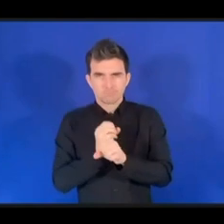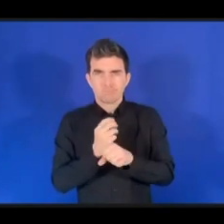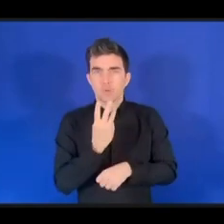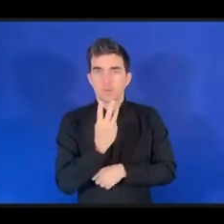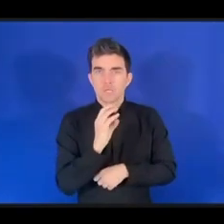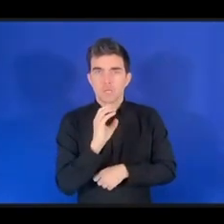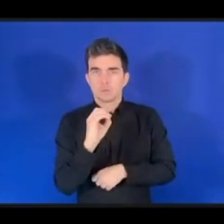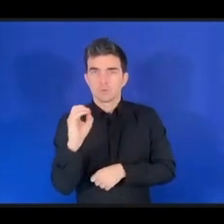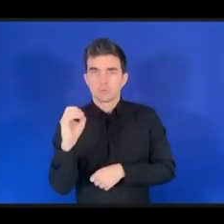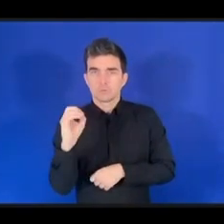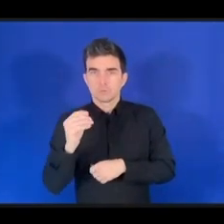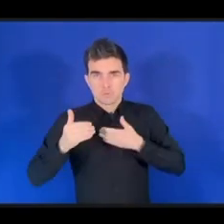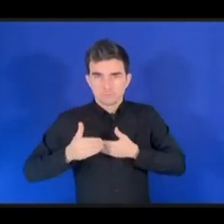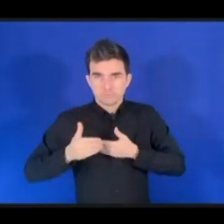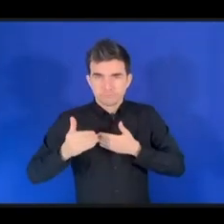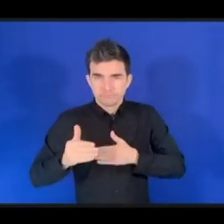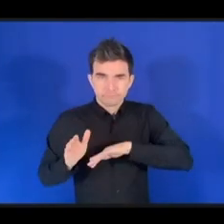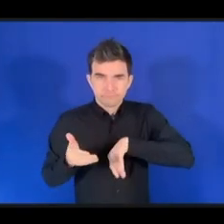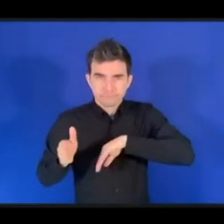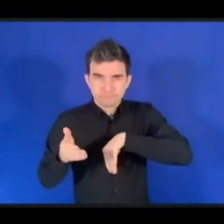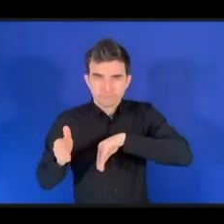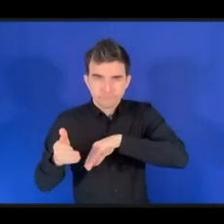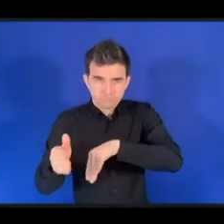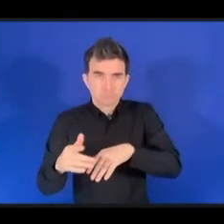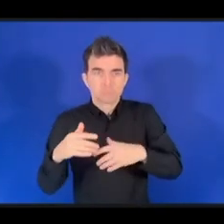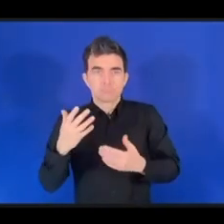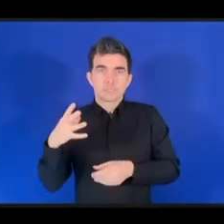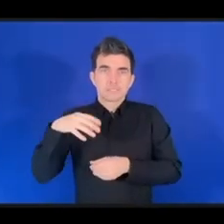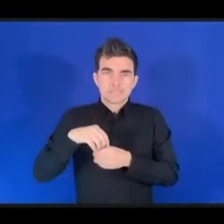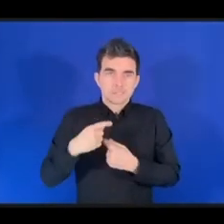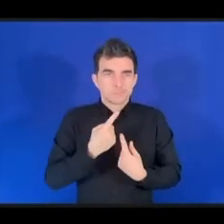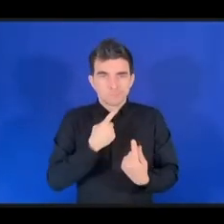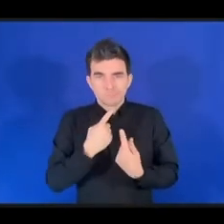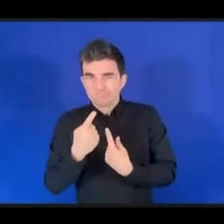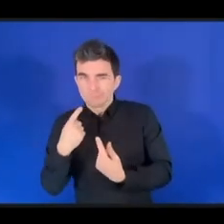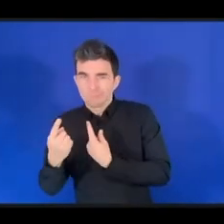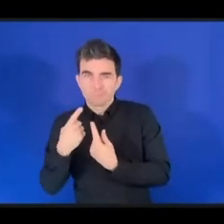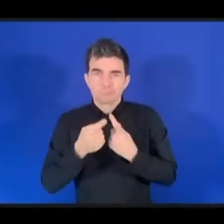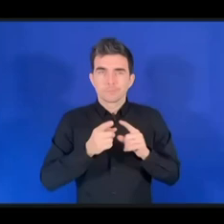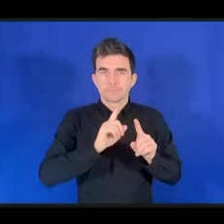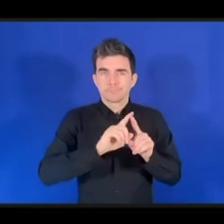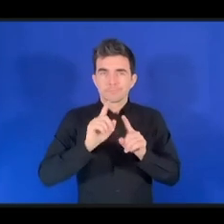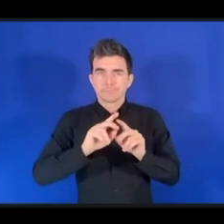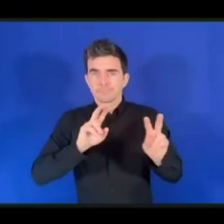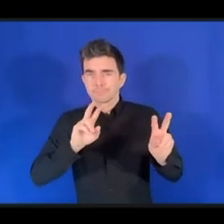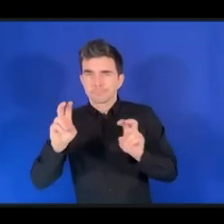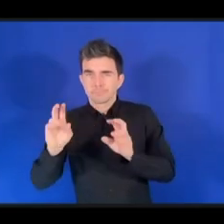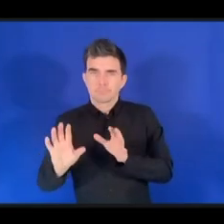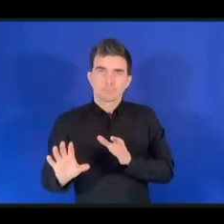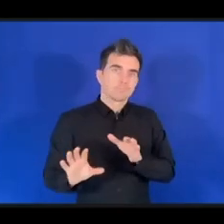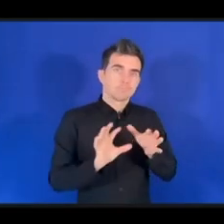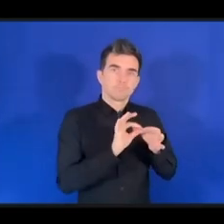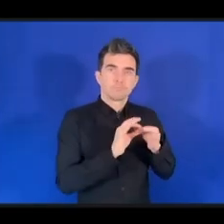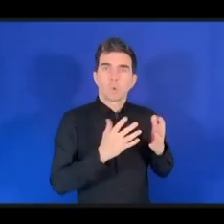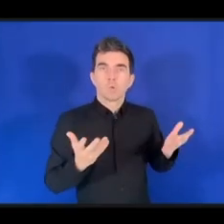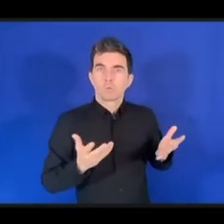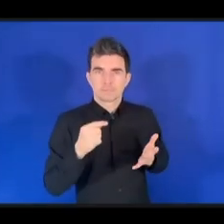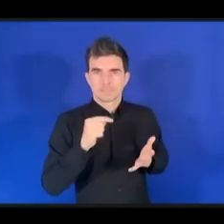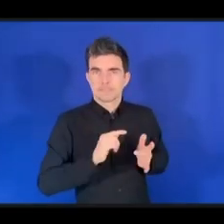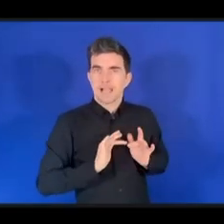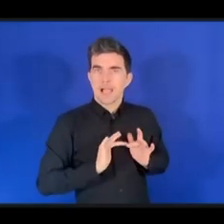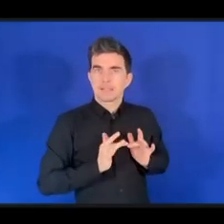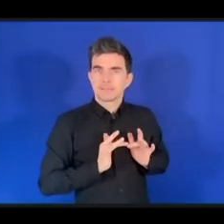مثمره حول مستقبل الانترنت يثيرني ان ذلك قد